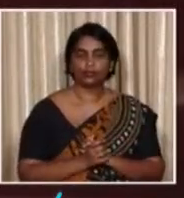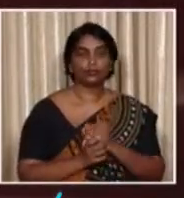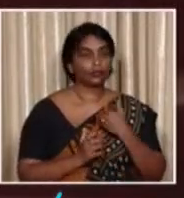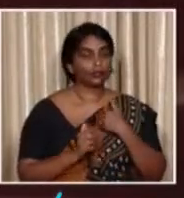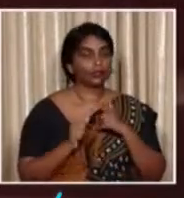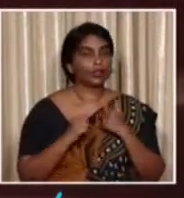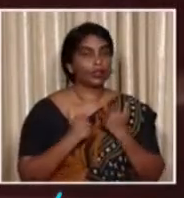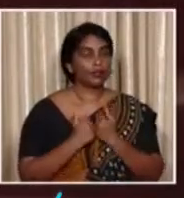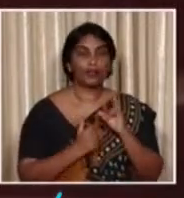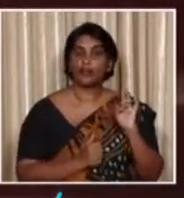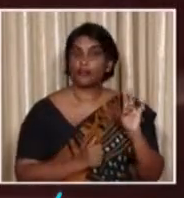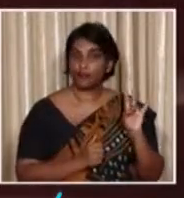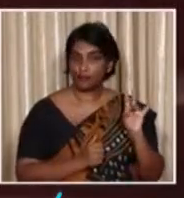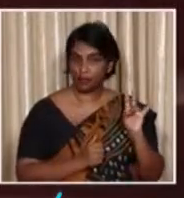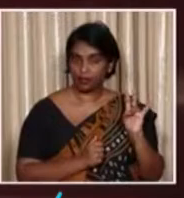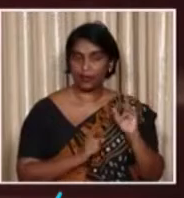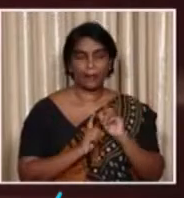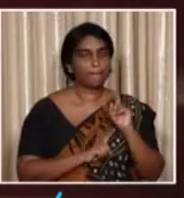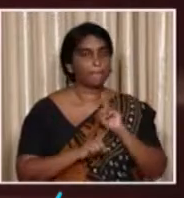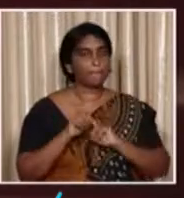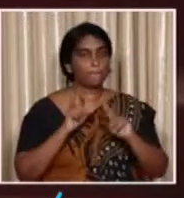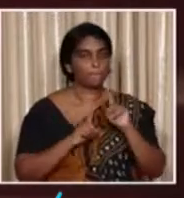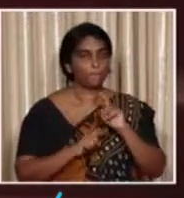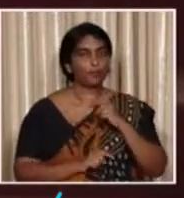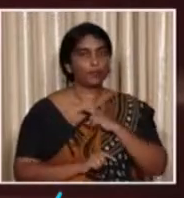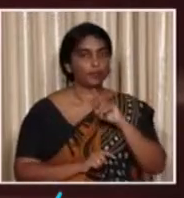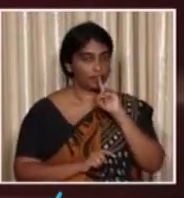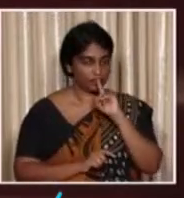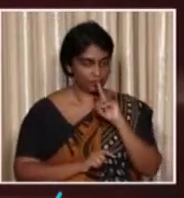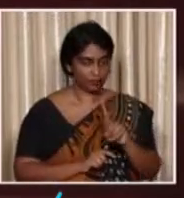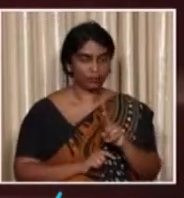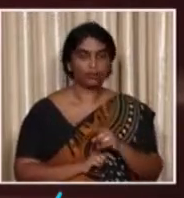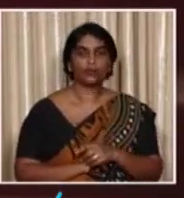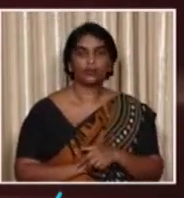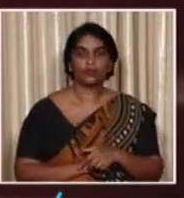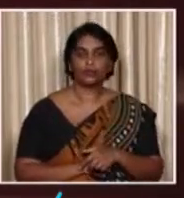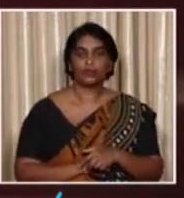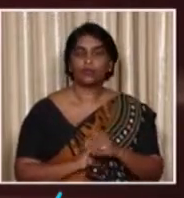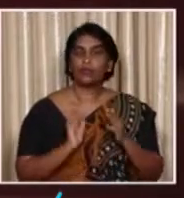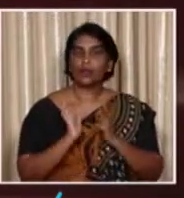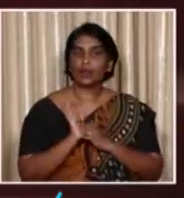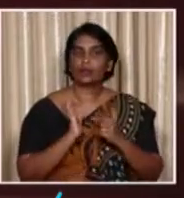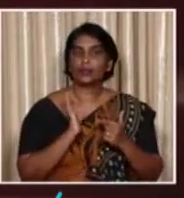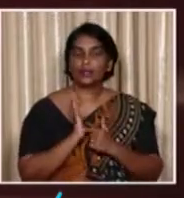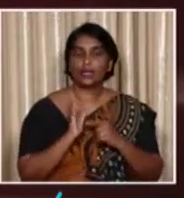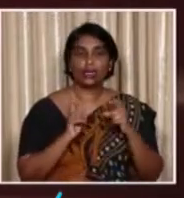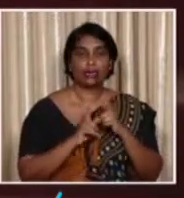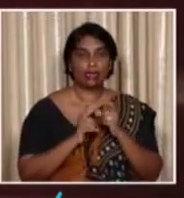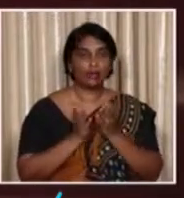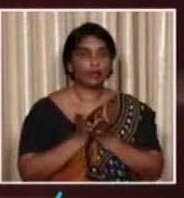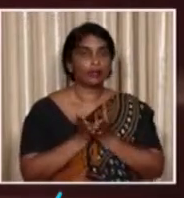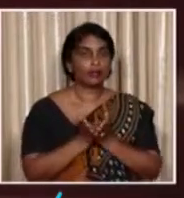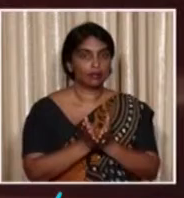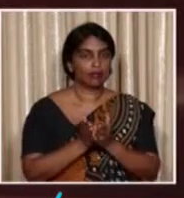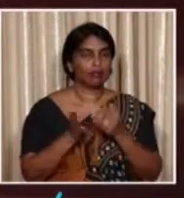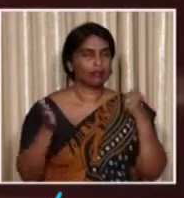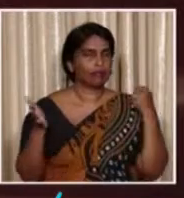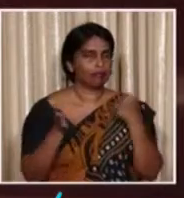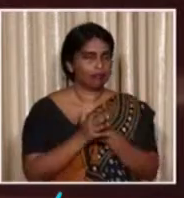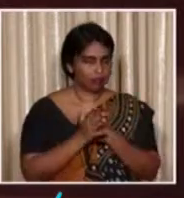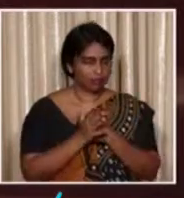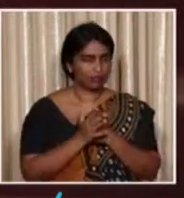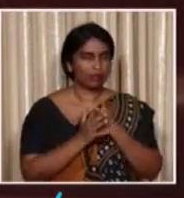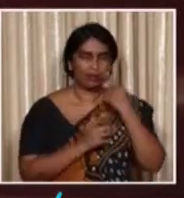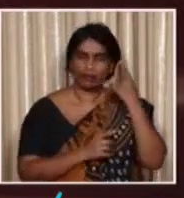අප්‍රේල් මාස 25 වන දින පාර්ලිමේන්තුවේ ප්‍රකාශයක් කරමින් MT New Diamond නෞකාව අනතුරකට භාජනය